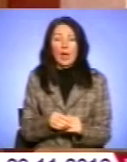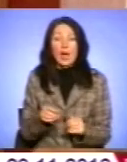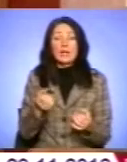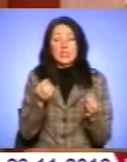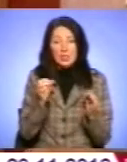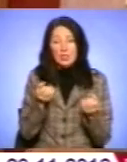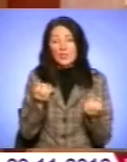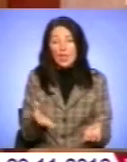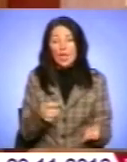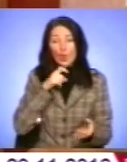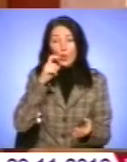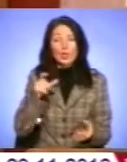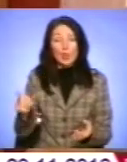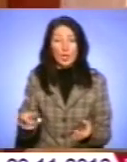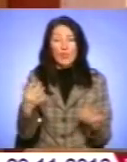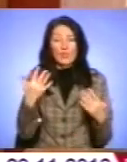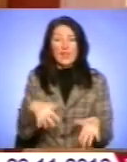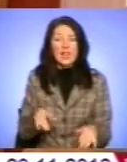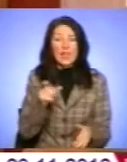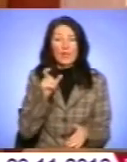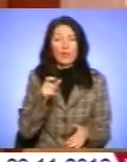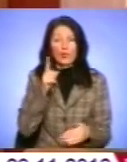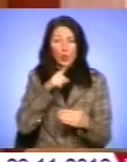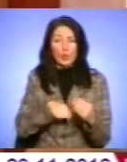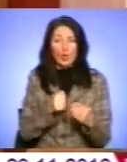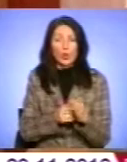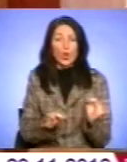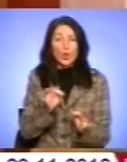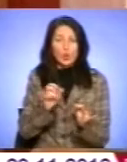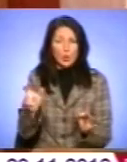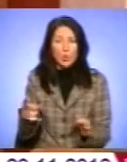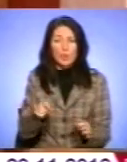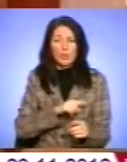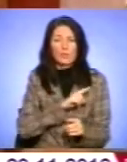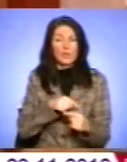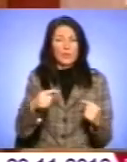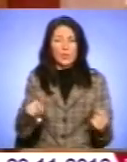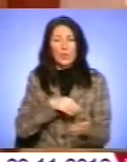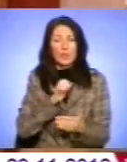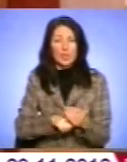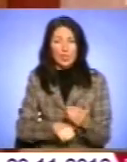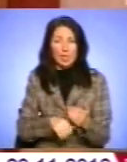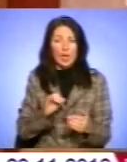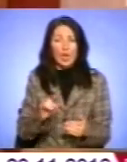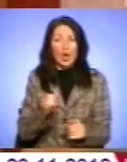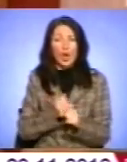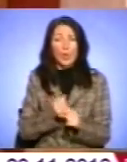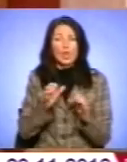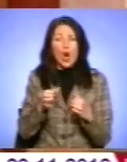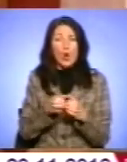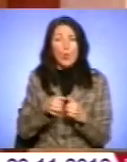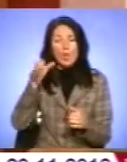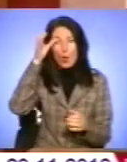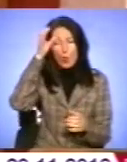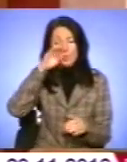громадянин втратив довіру до суддів в силу різних причин. І робоча група науковців